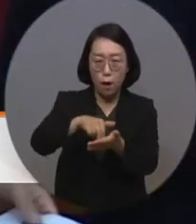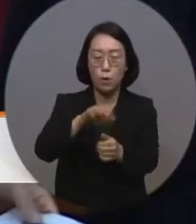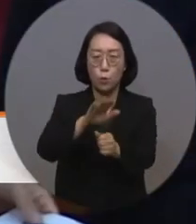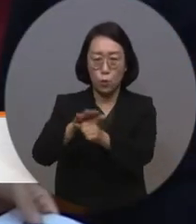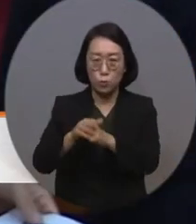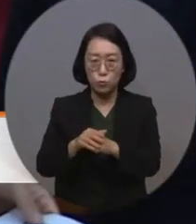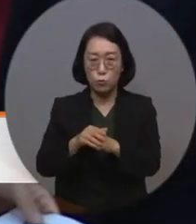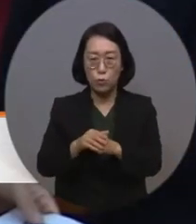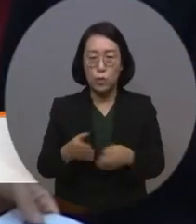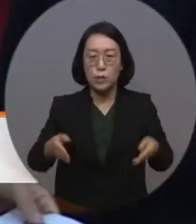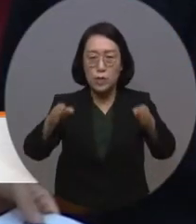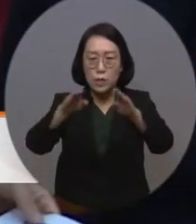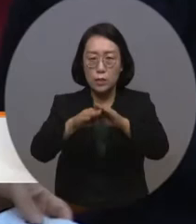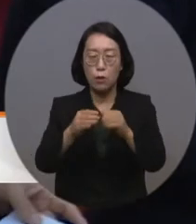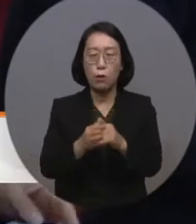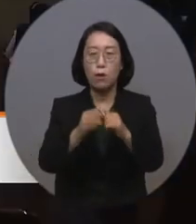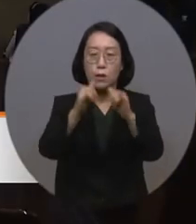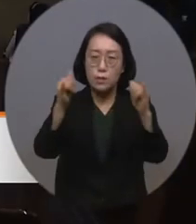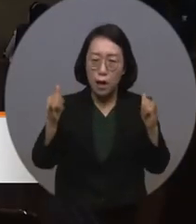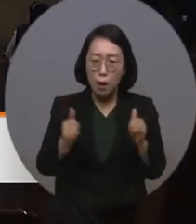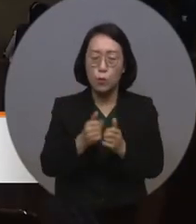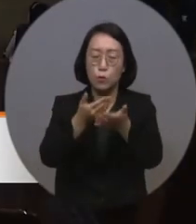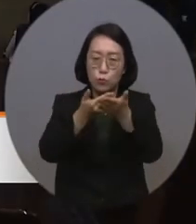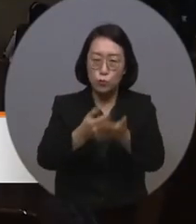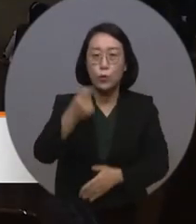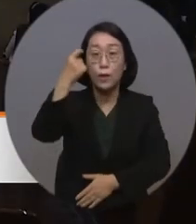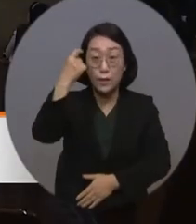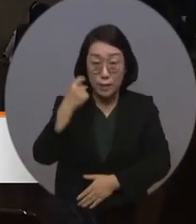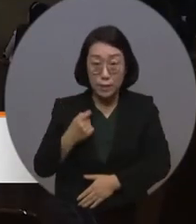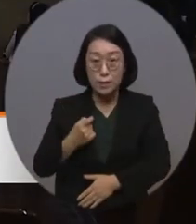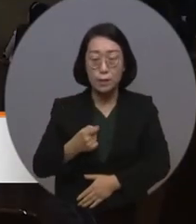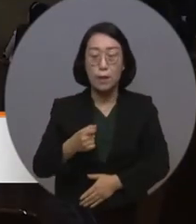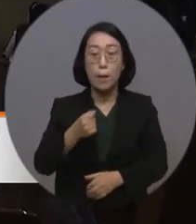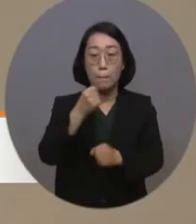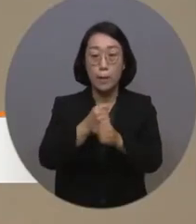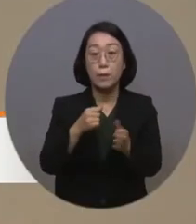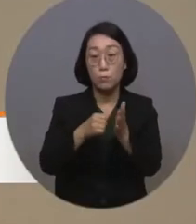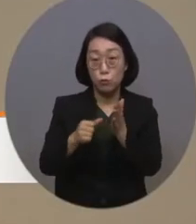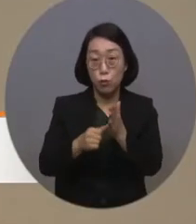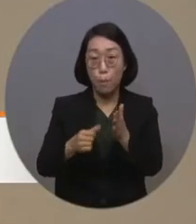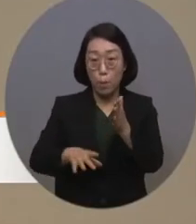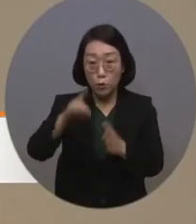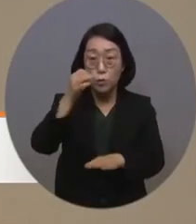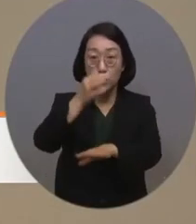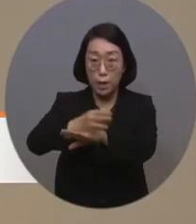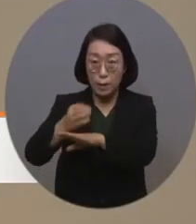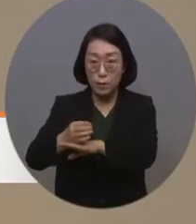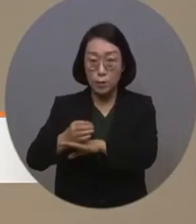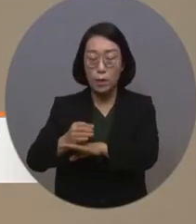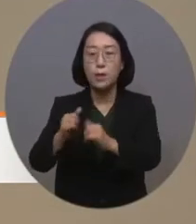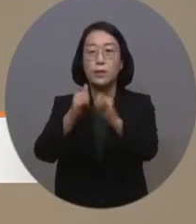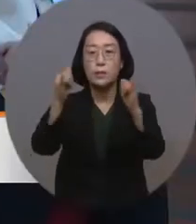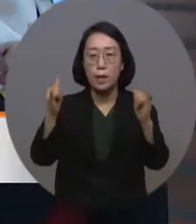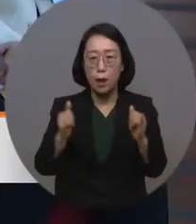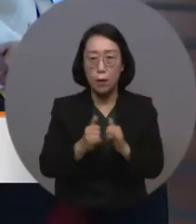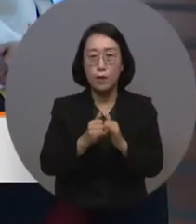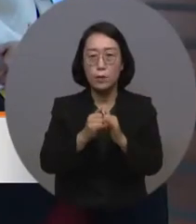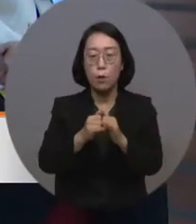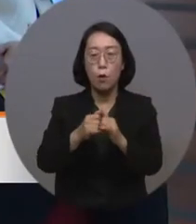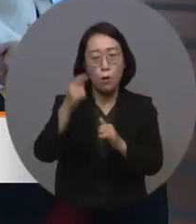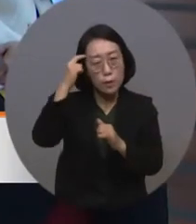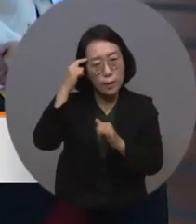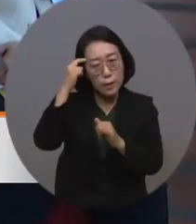직업재활시설의 사회적 가치 확산, 중증장애인 생산품과 우선구매 제도의 사회적 공감대 형성을 위한